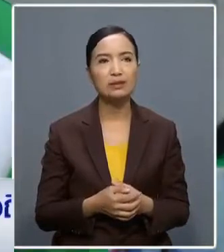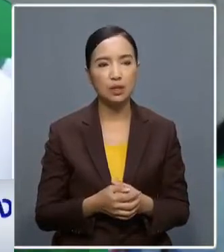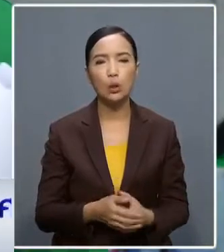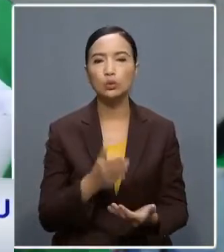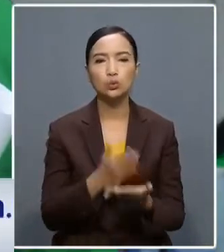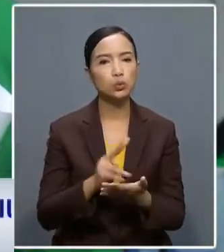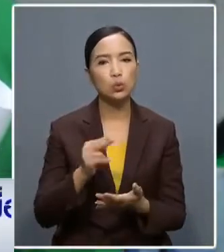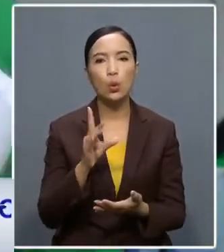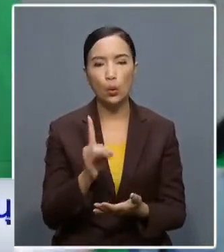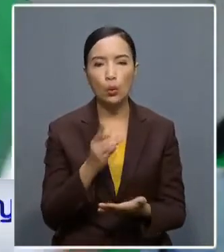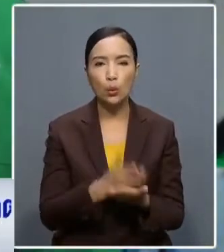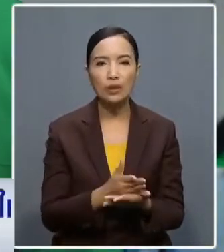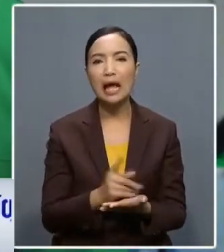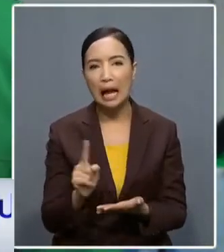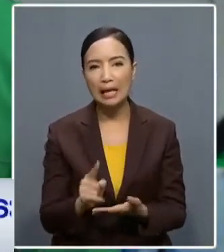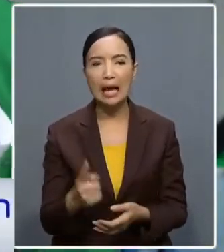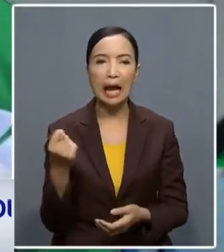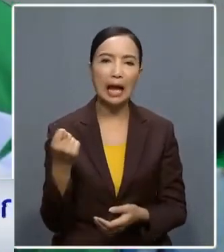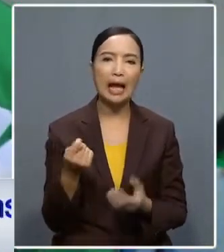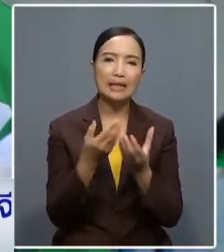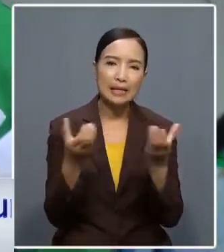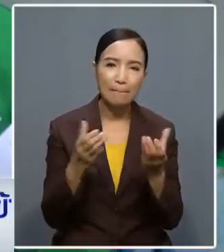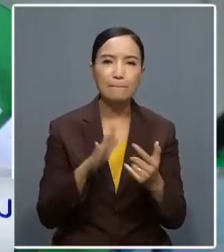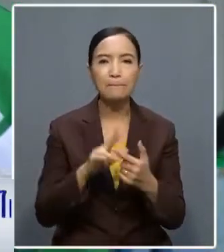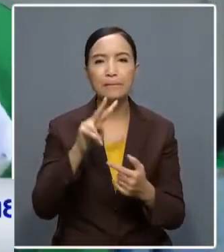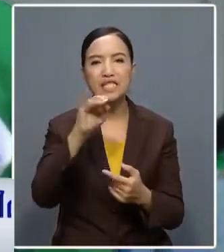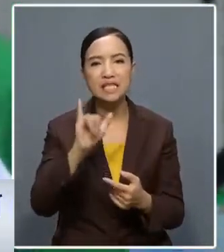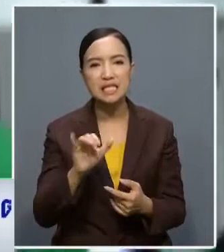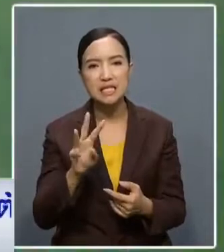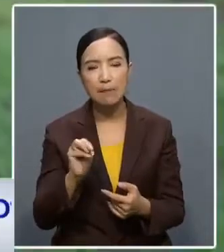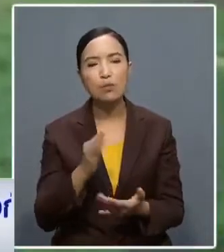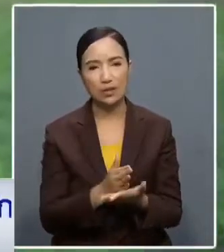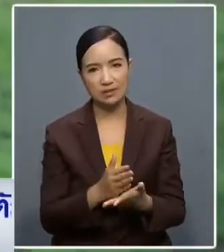ให้ด้วยเพื่อเป็นการช่วยลูกค้า ครับ อันนี้ก็จะเป็นมาตรการหลักๆที่ช่วยดูแลลูกค้าช่วงน ี